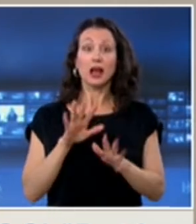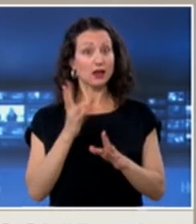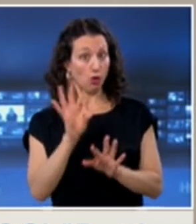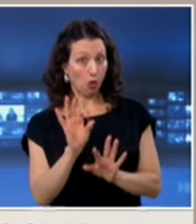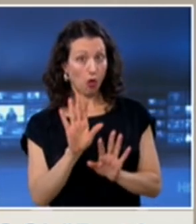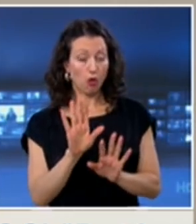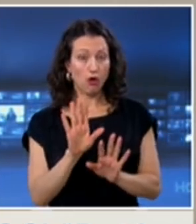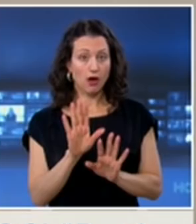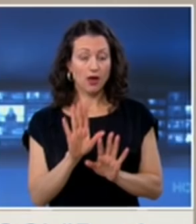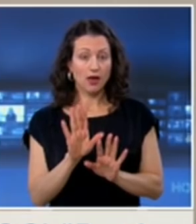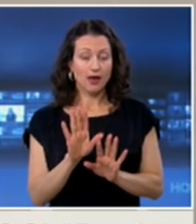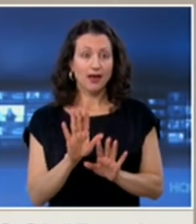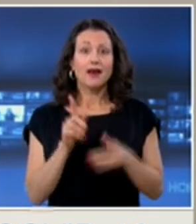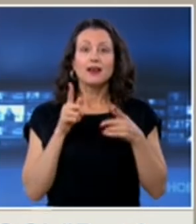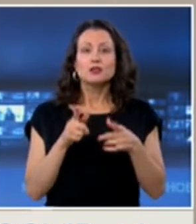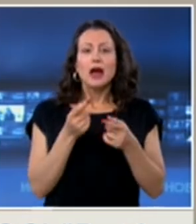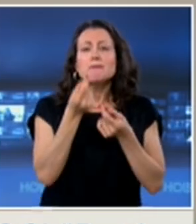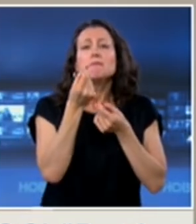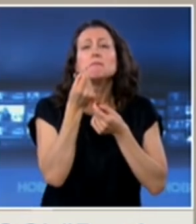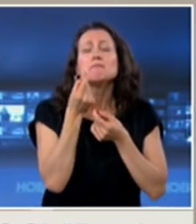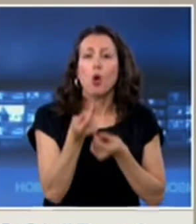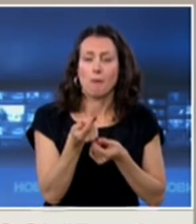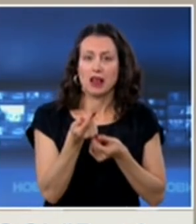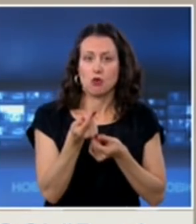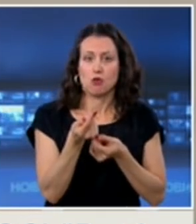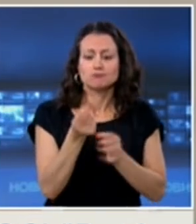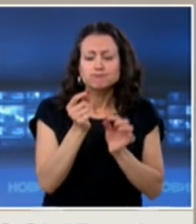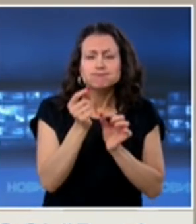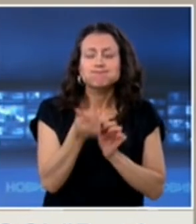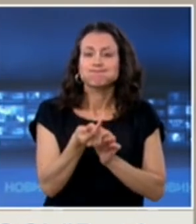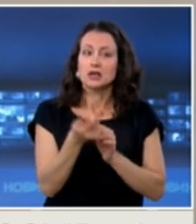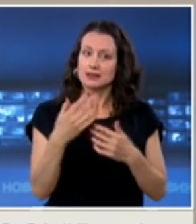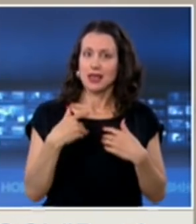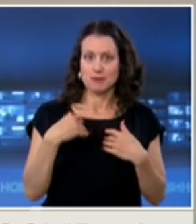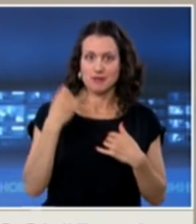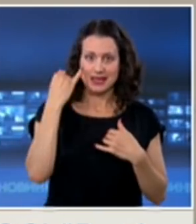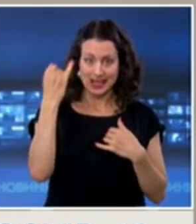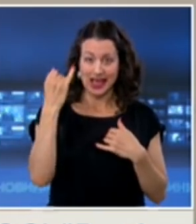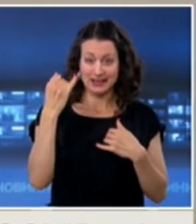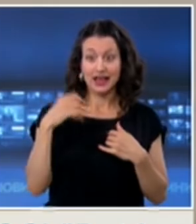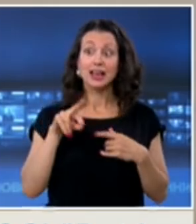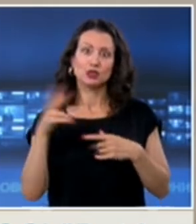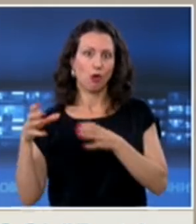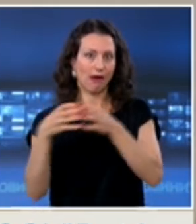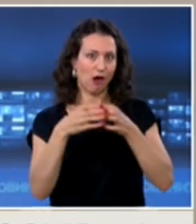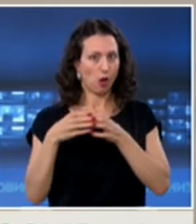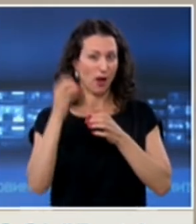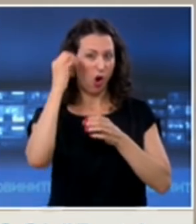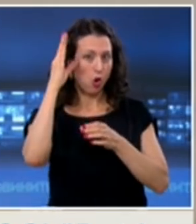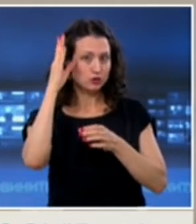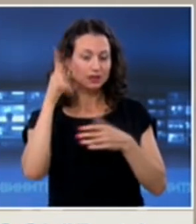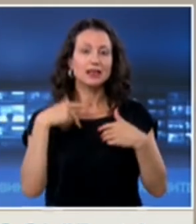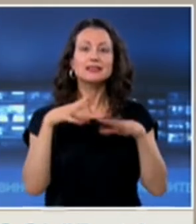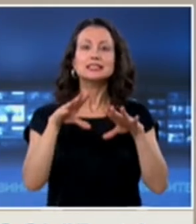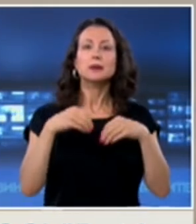Обаче, тъй като това е много маничко, ние имаме идеята, пък и няколко други групи, да се приеме